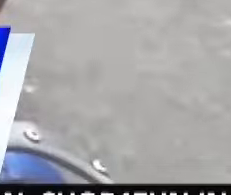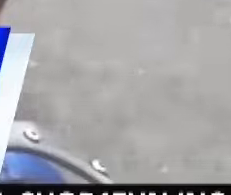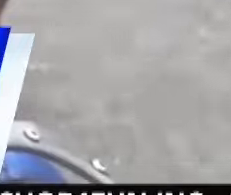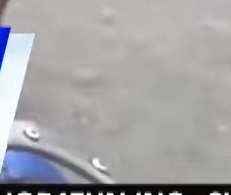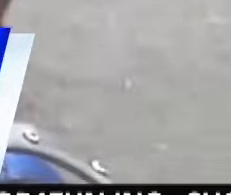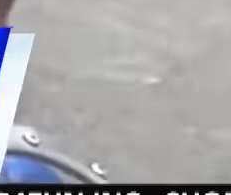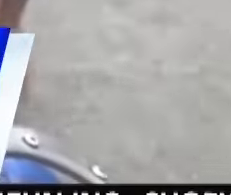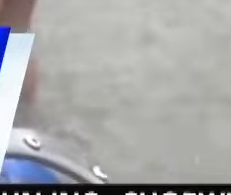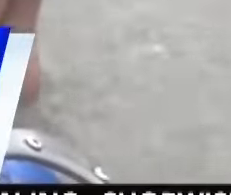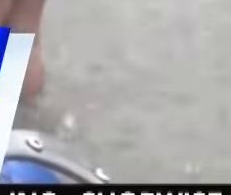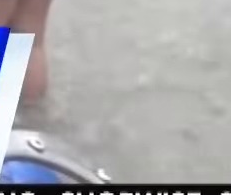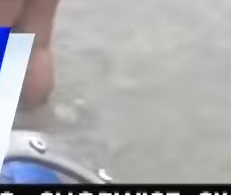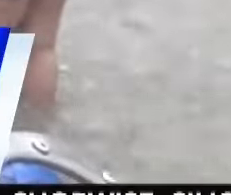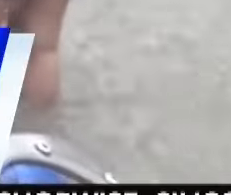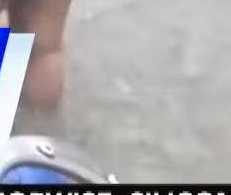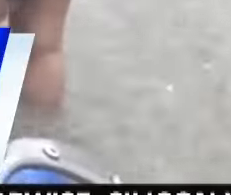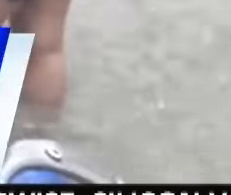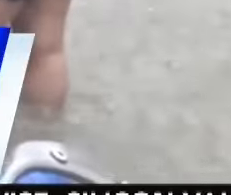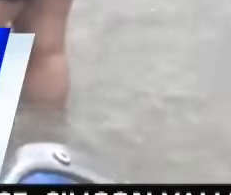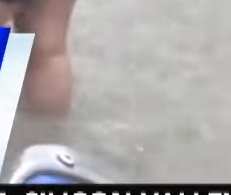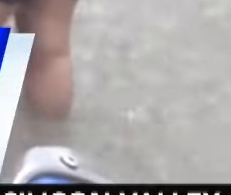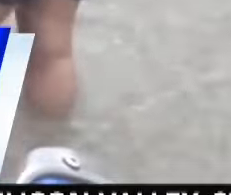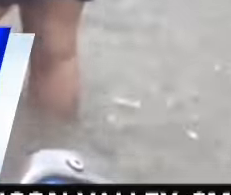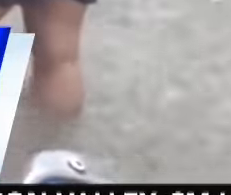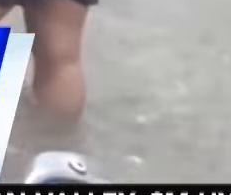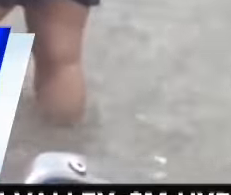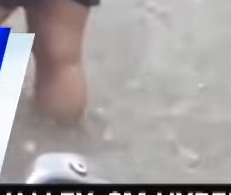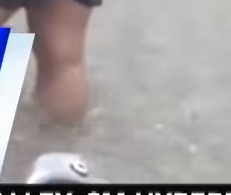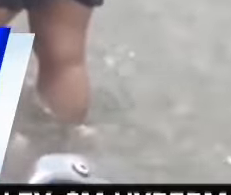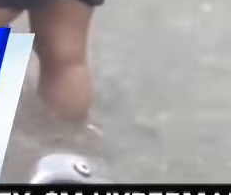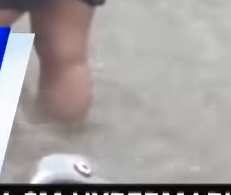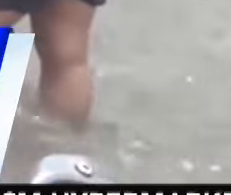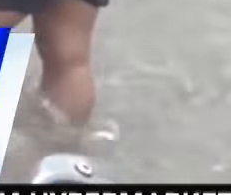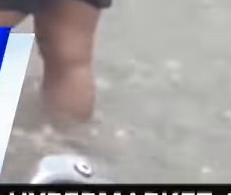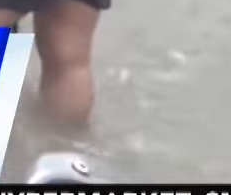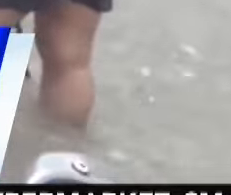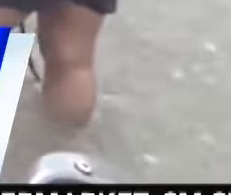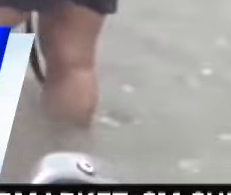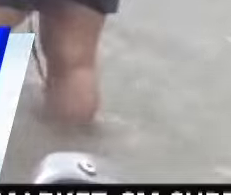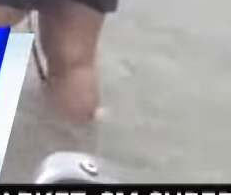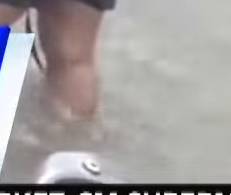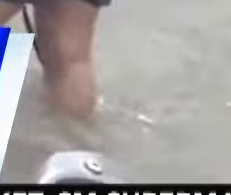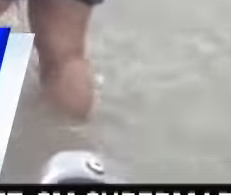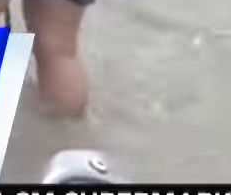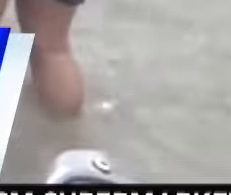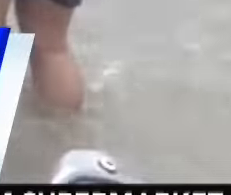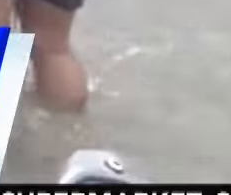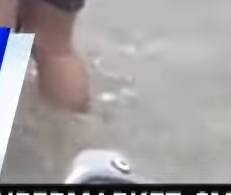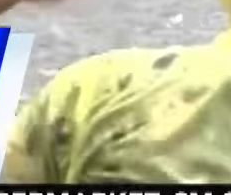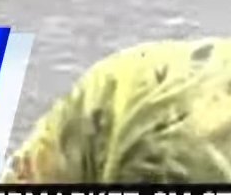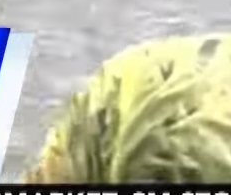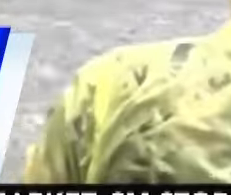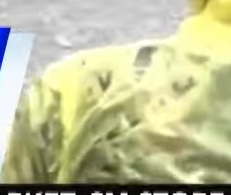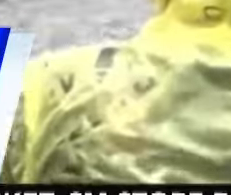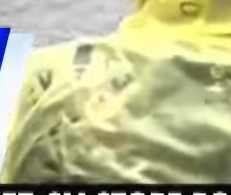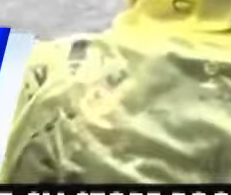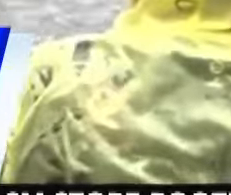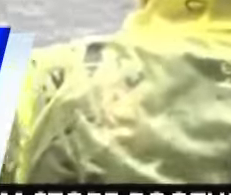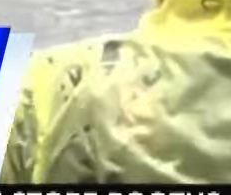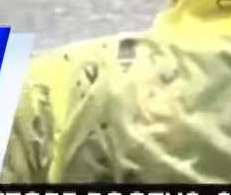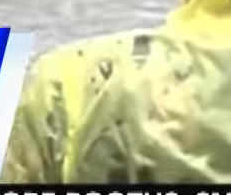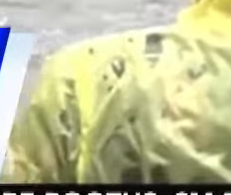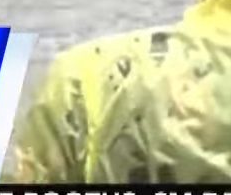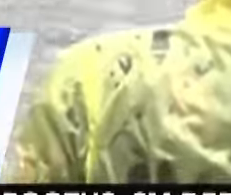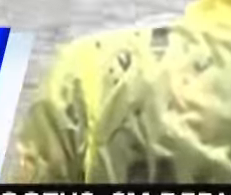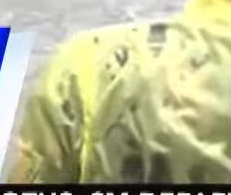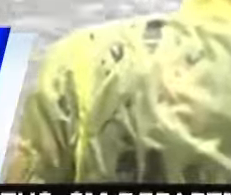ayon po sa impormasyon, hindi bababa sa 5 tao ang naroon ngayon at nagpapa-rescue matapos yung maipit. Sa tulong ng